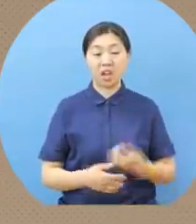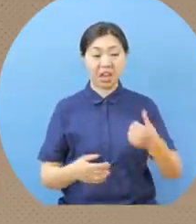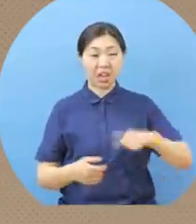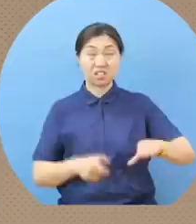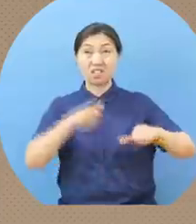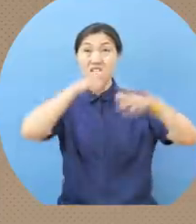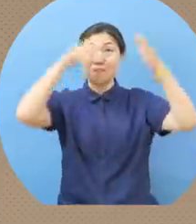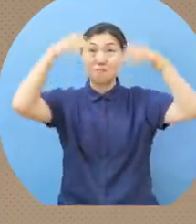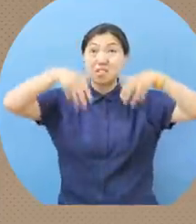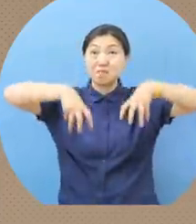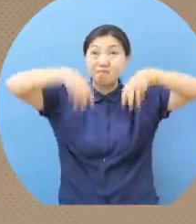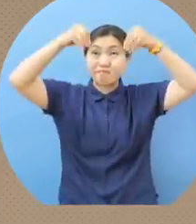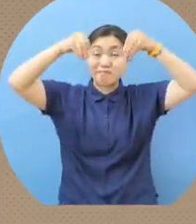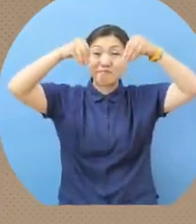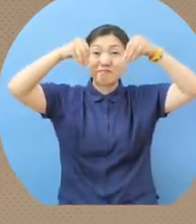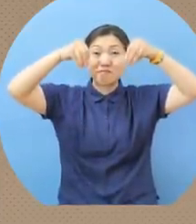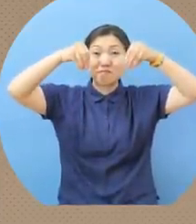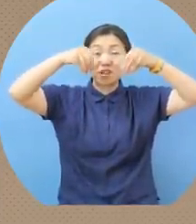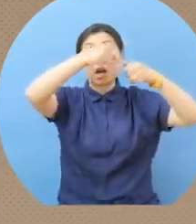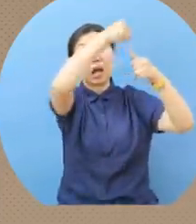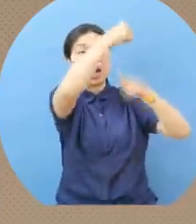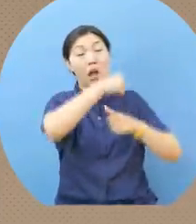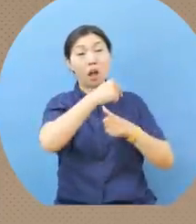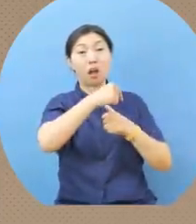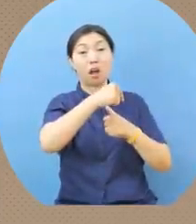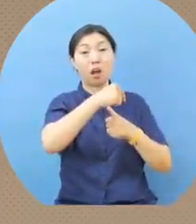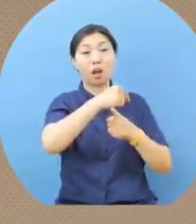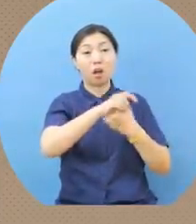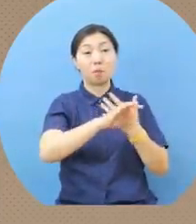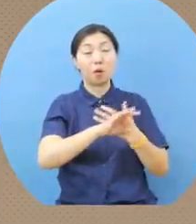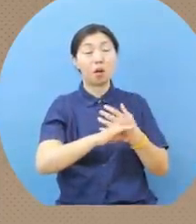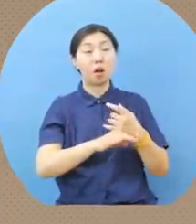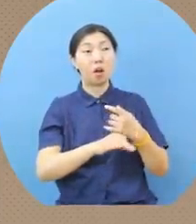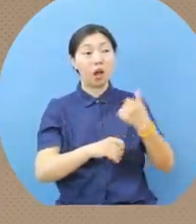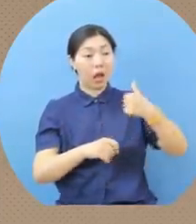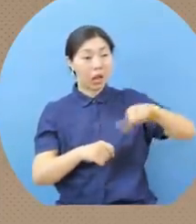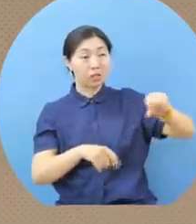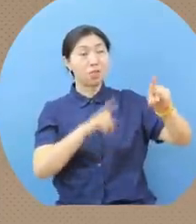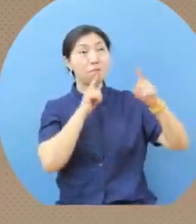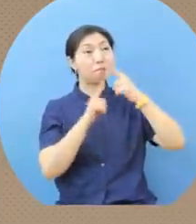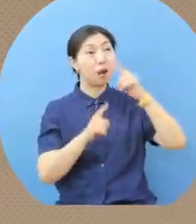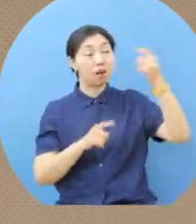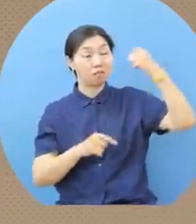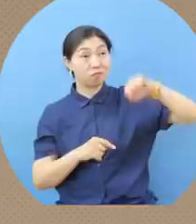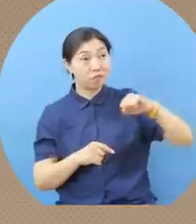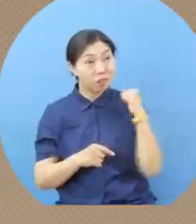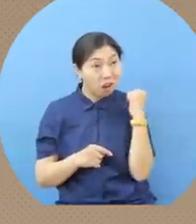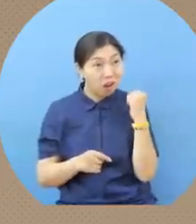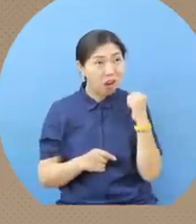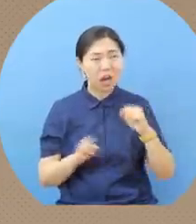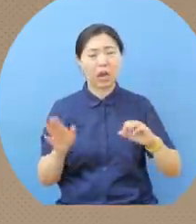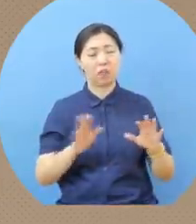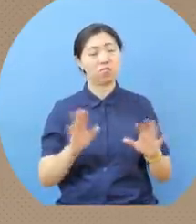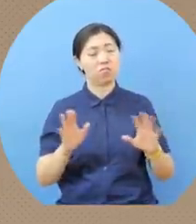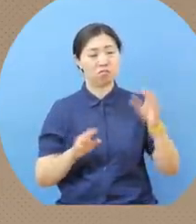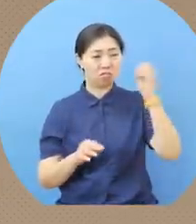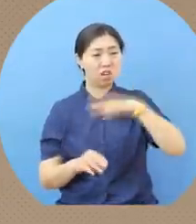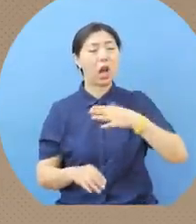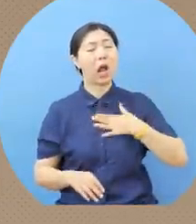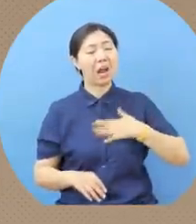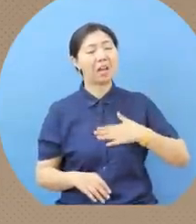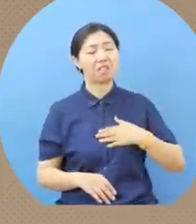제가 와 아들의 나보고 비아 목에 해달라 b 안오게 내라 얼음 어떡할 건데 알아보다가 여러분 말면 되지